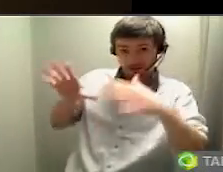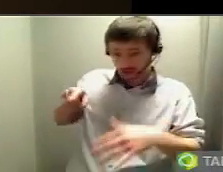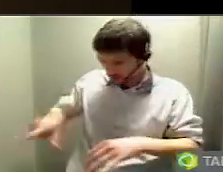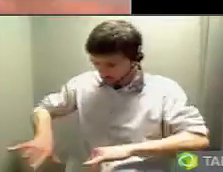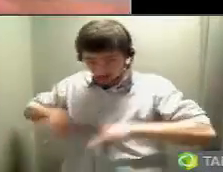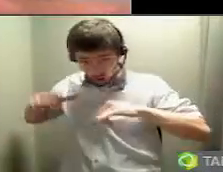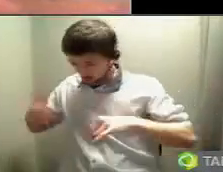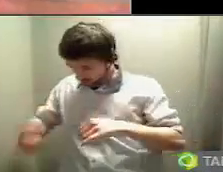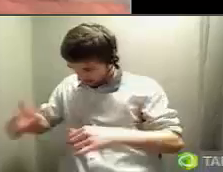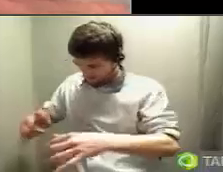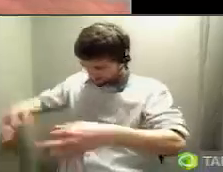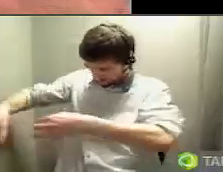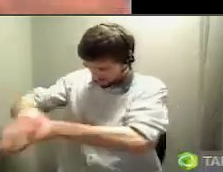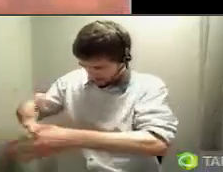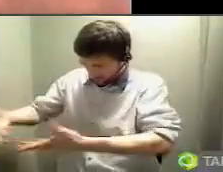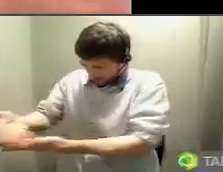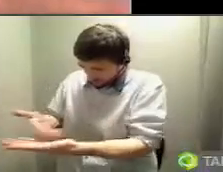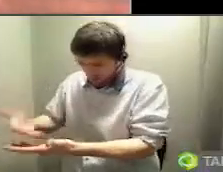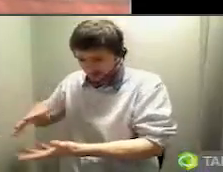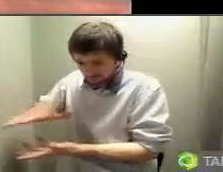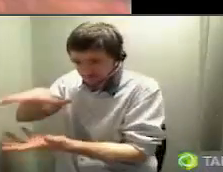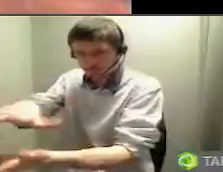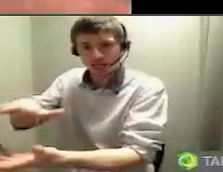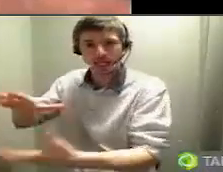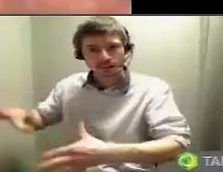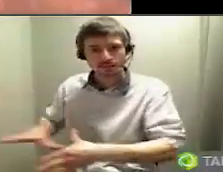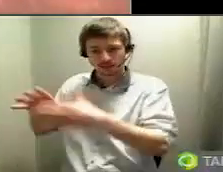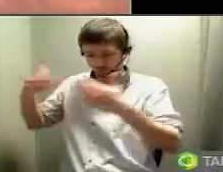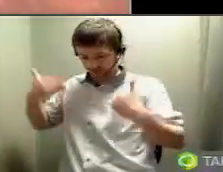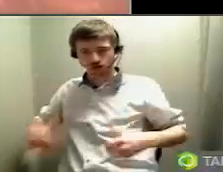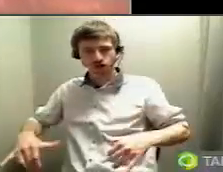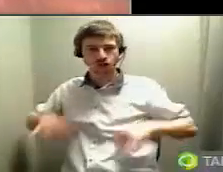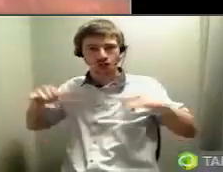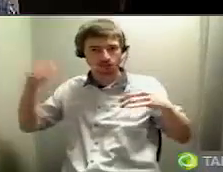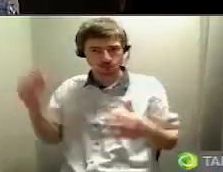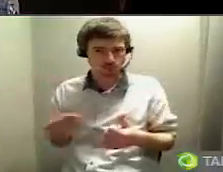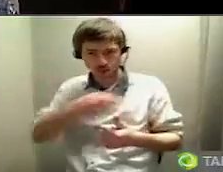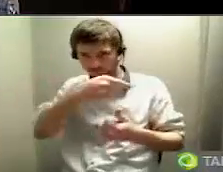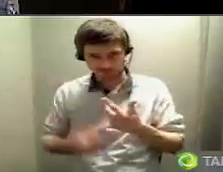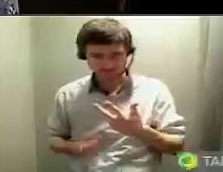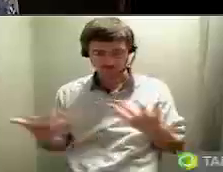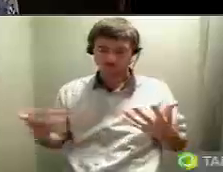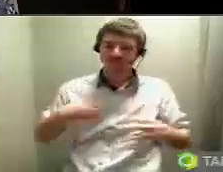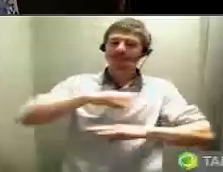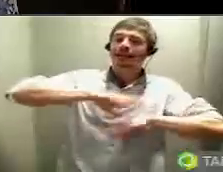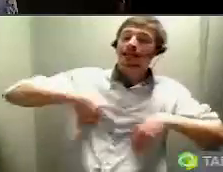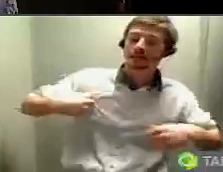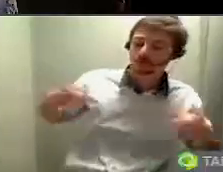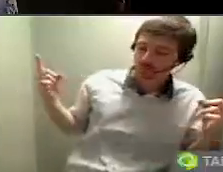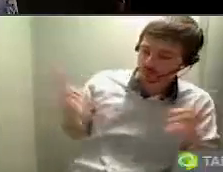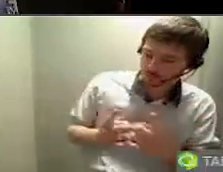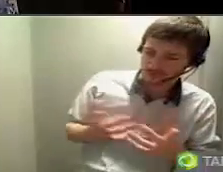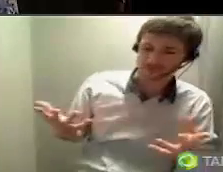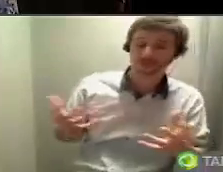pour les jeunes. Et j'aurais un dernier mot à vous dire, pour être assez court. Une phrase dont vous vous rappellerez l'auteur,